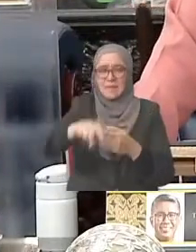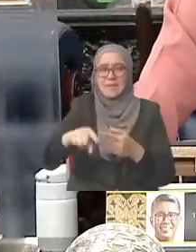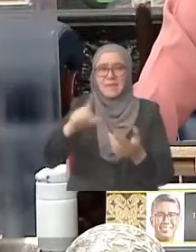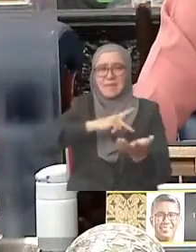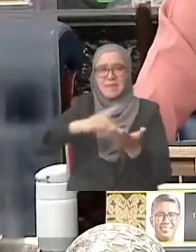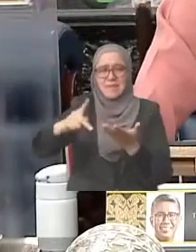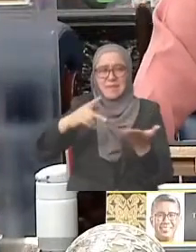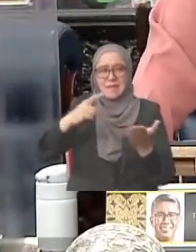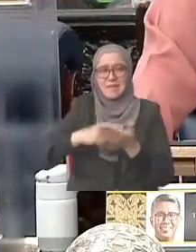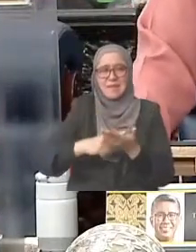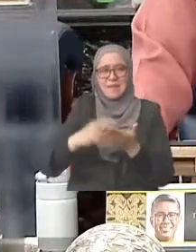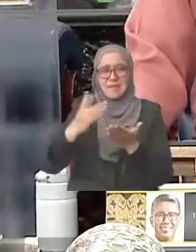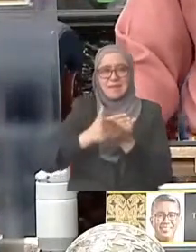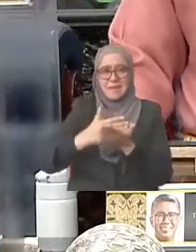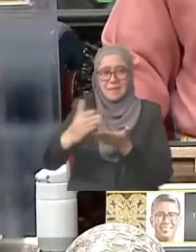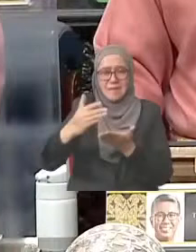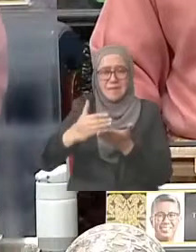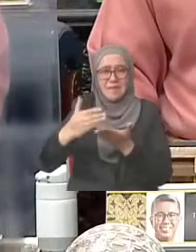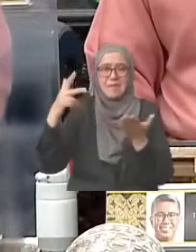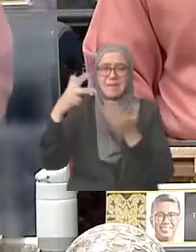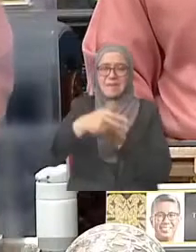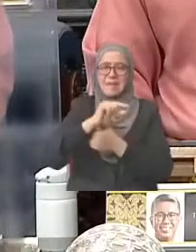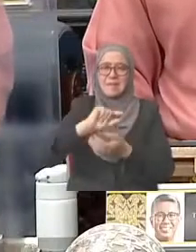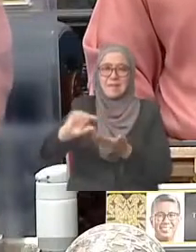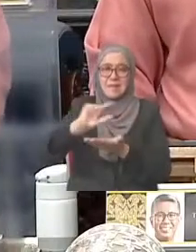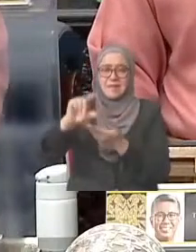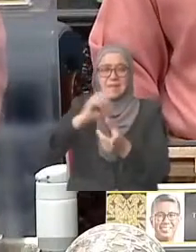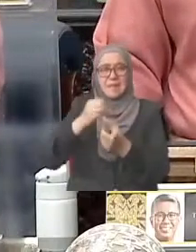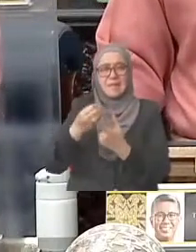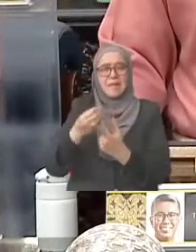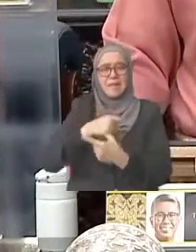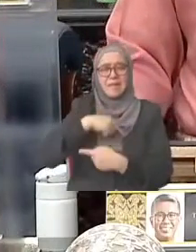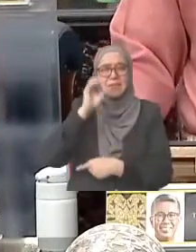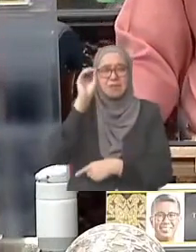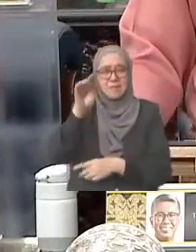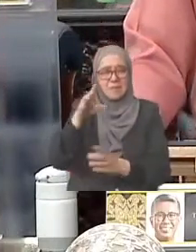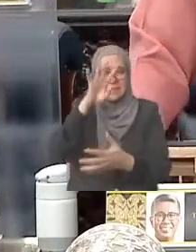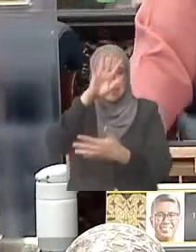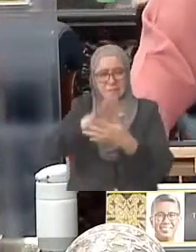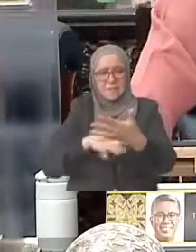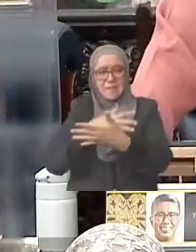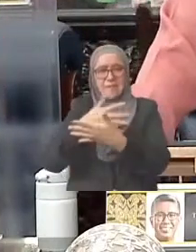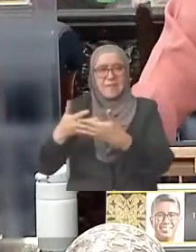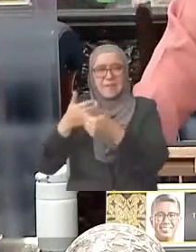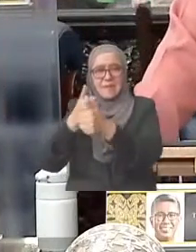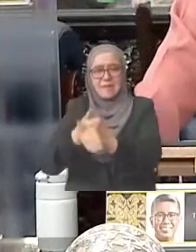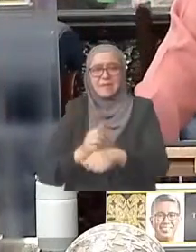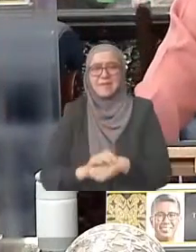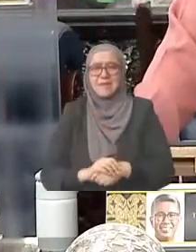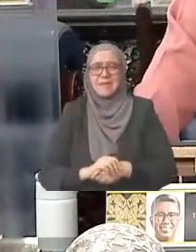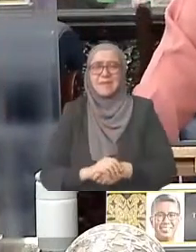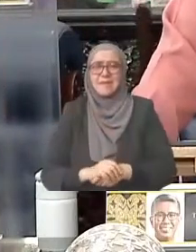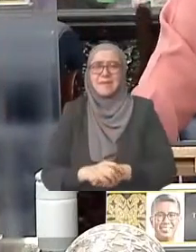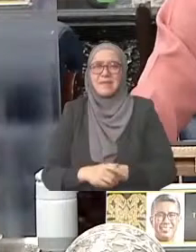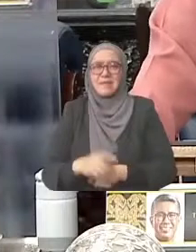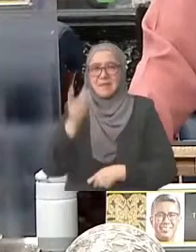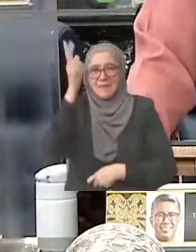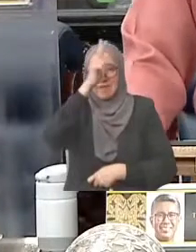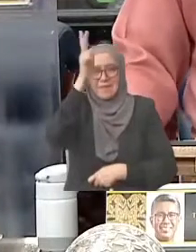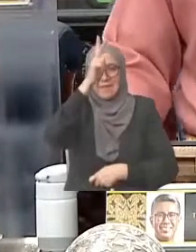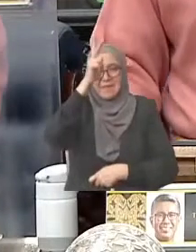potongan gaji mendebit terus Niko jadwal daripada dalam air yang ke-12 kerajaan telah mengenal